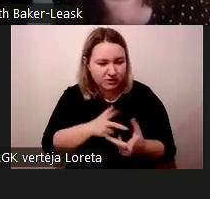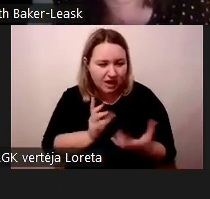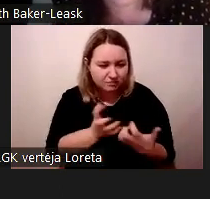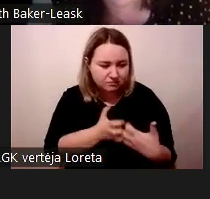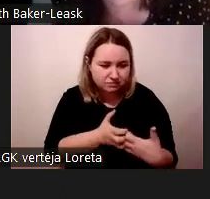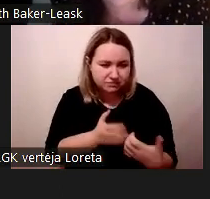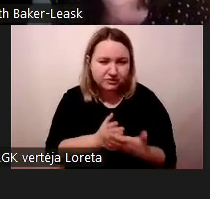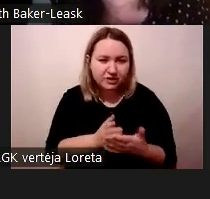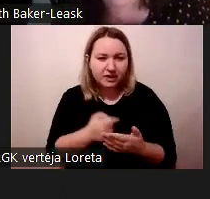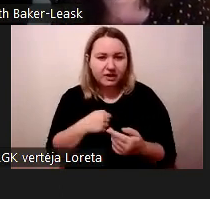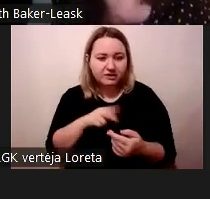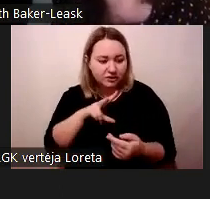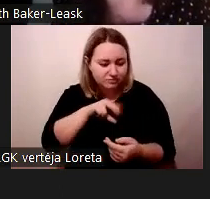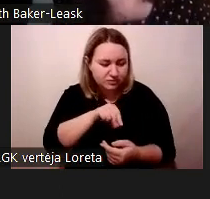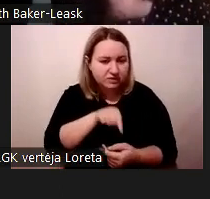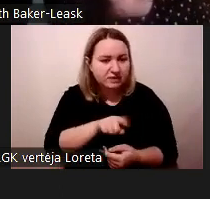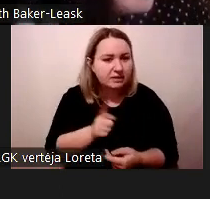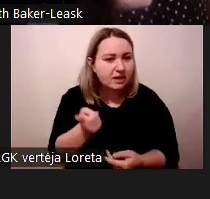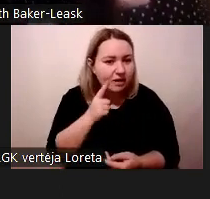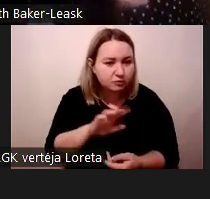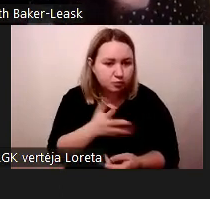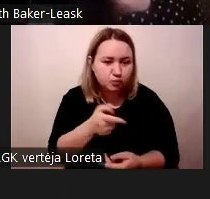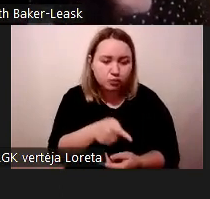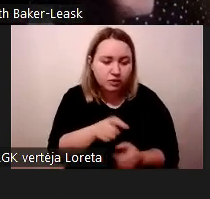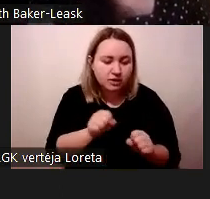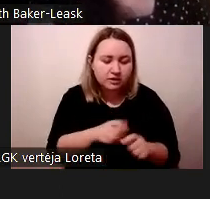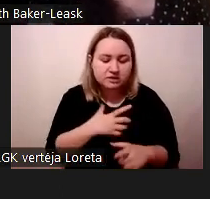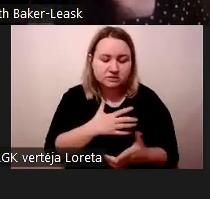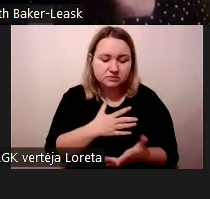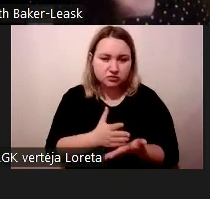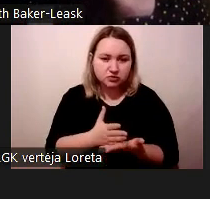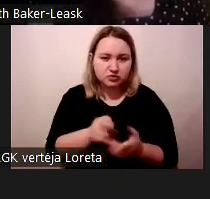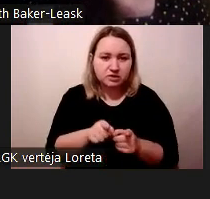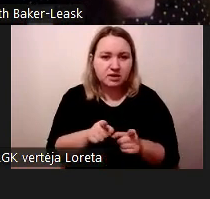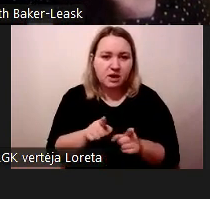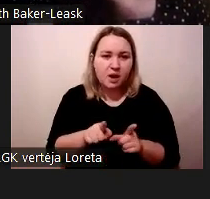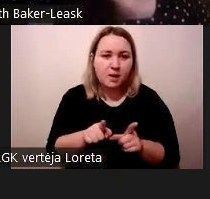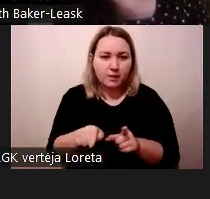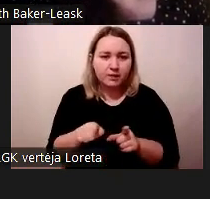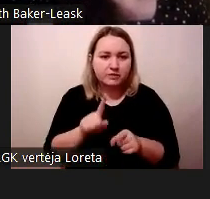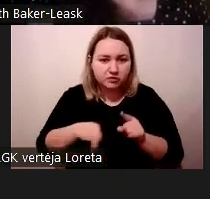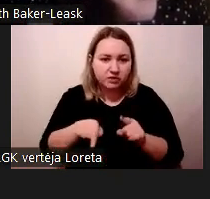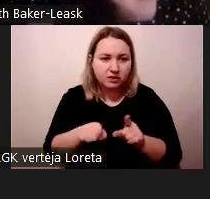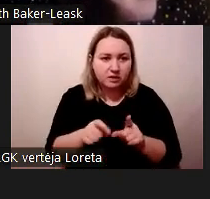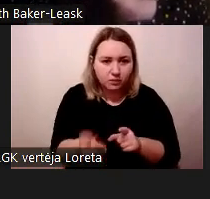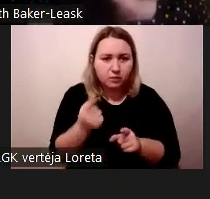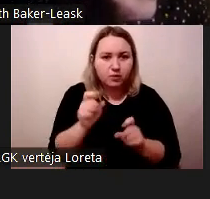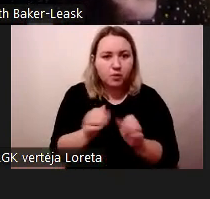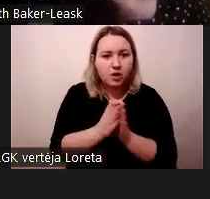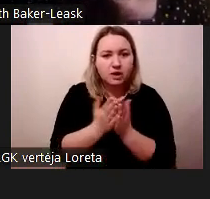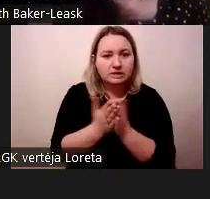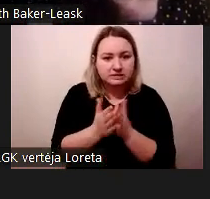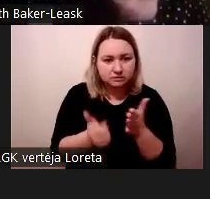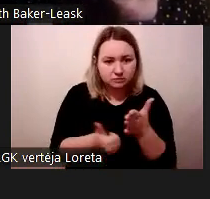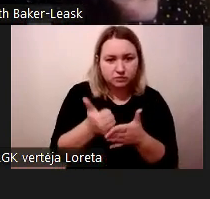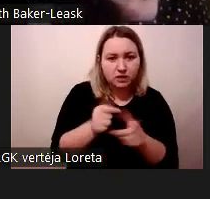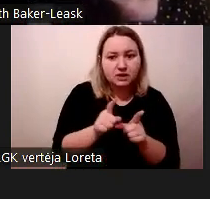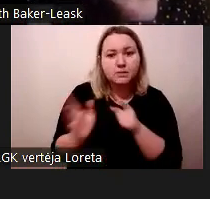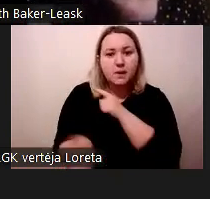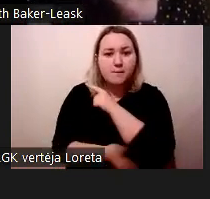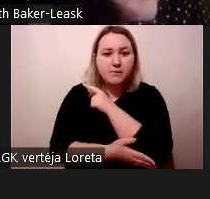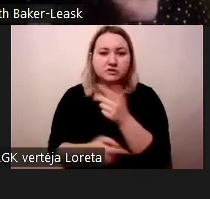jūs iš tikrųjų, kaip sakote, tai įžėmė pagarbą knygai. Ir kita grupė, paskutinė,